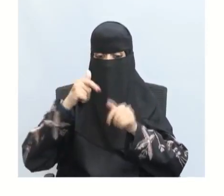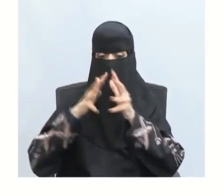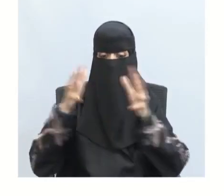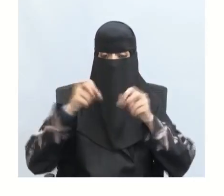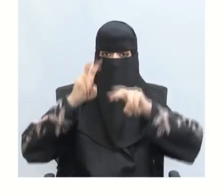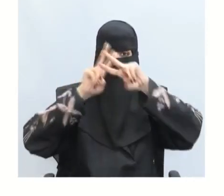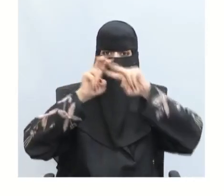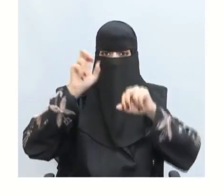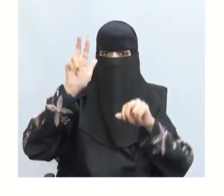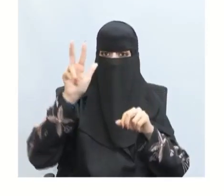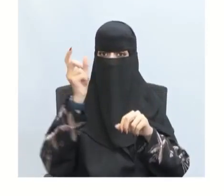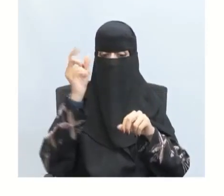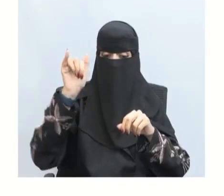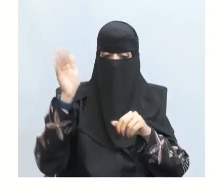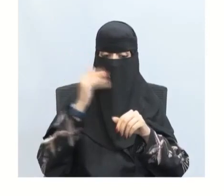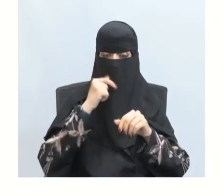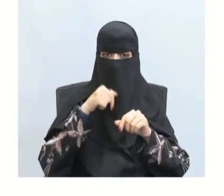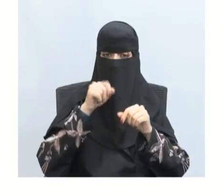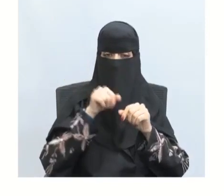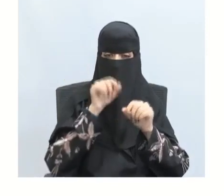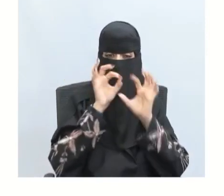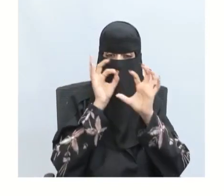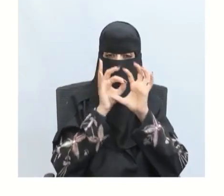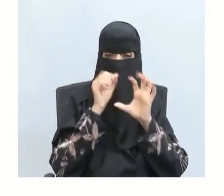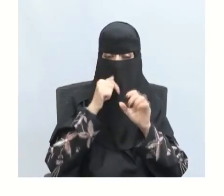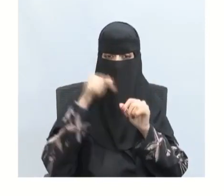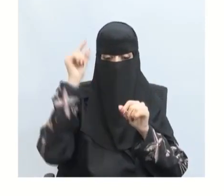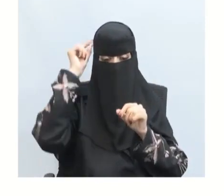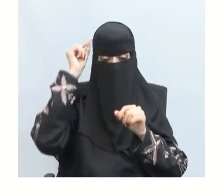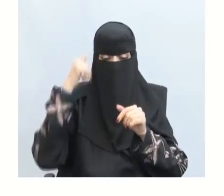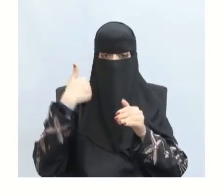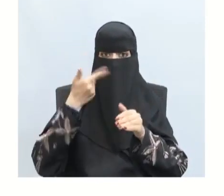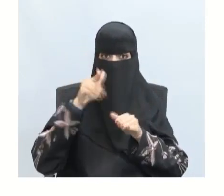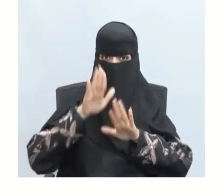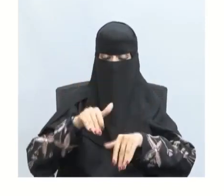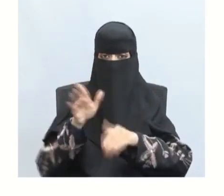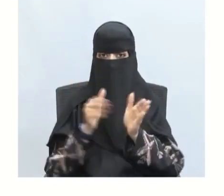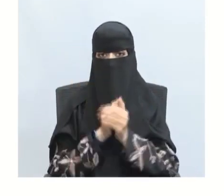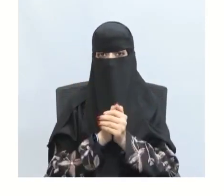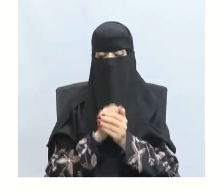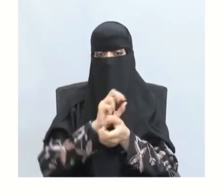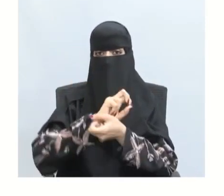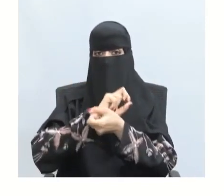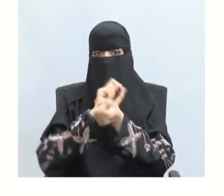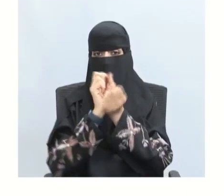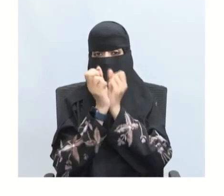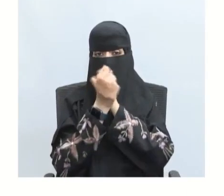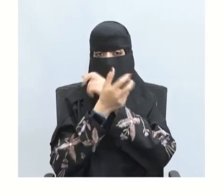النيتروني وثقب اسود بالاضافه الى